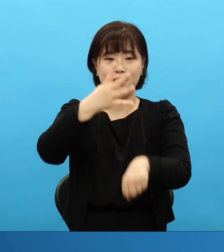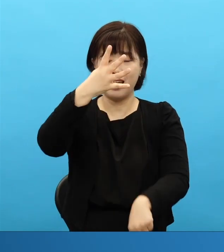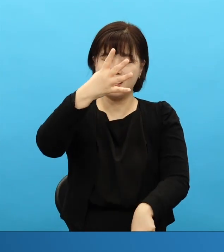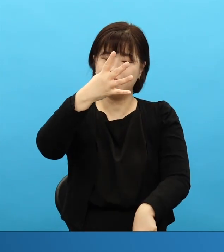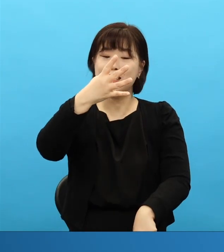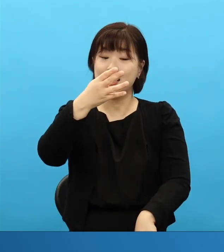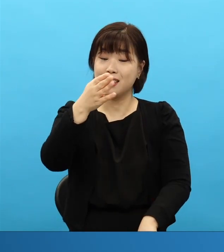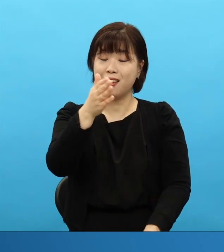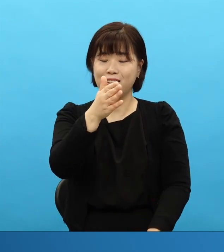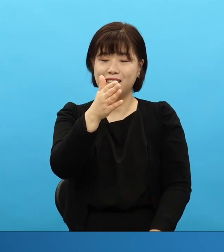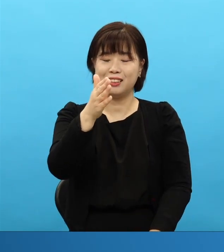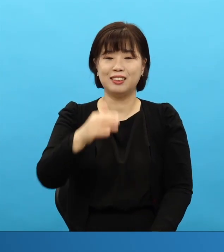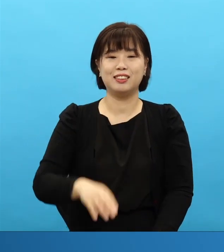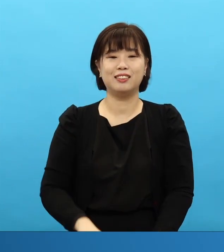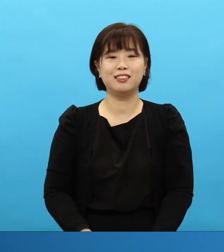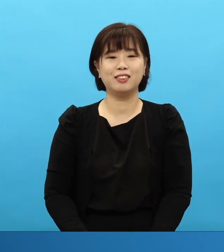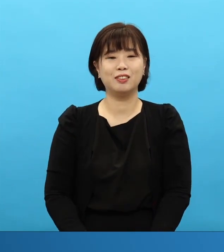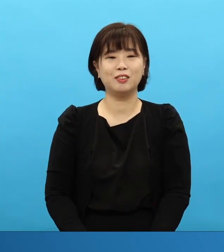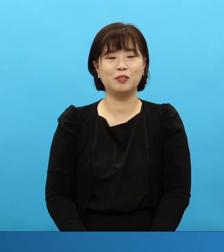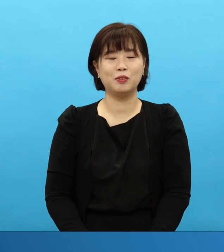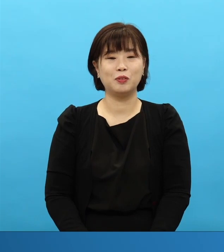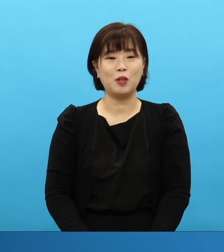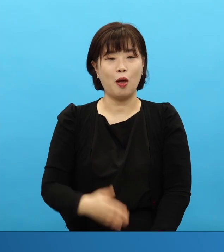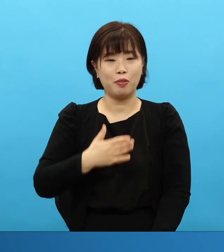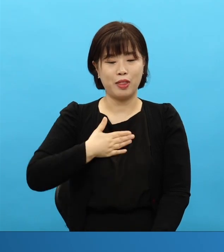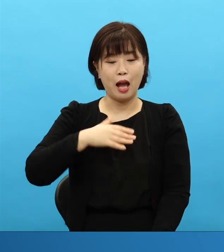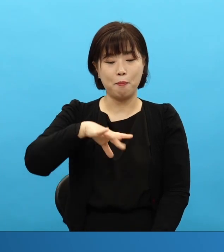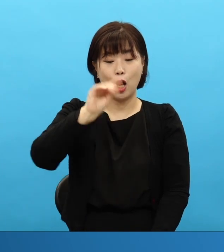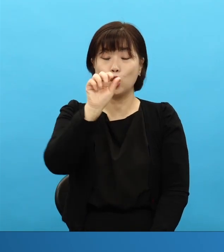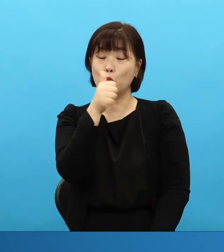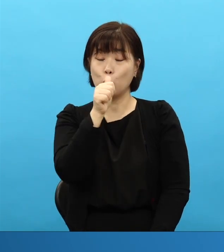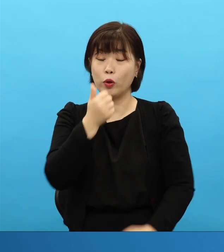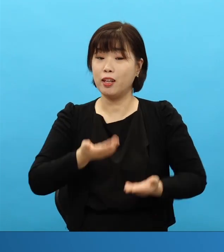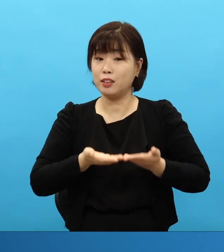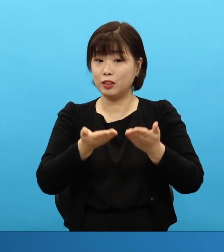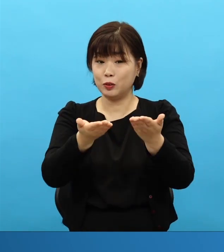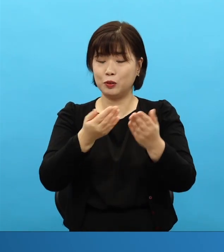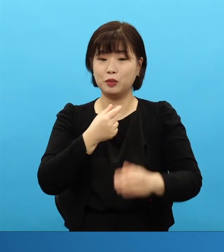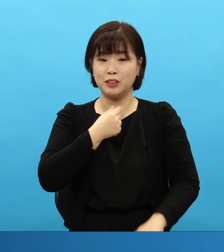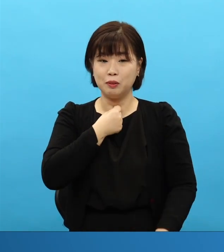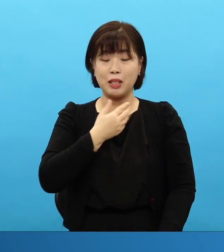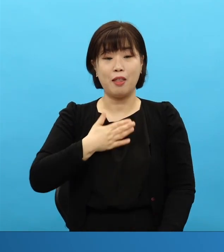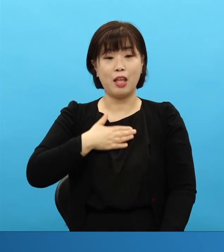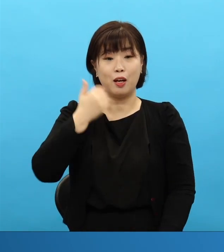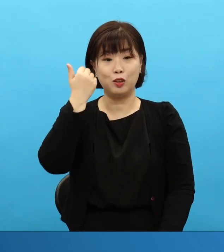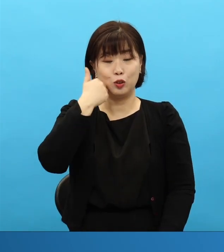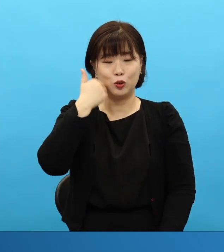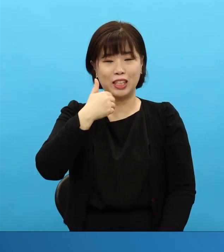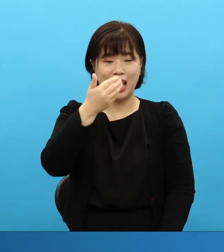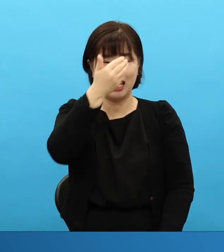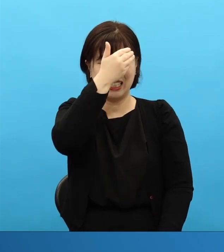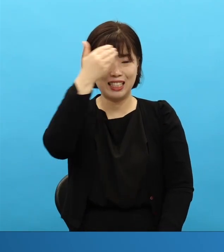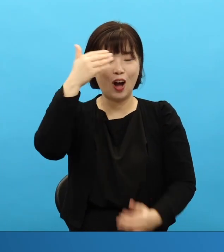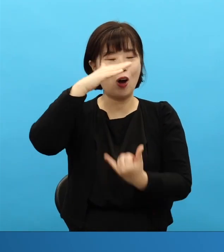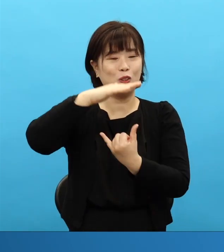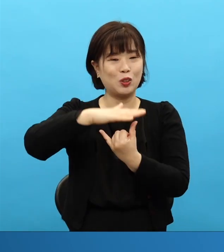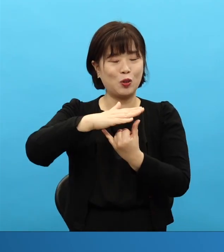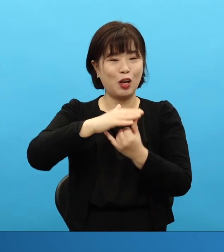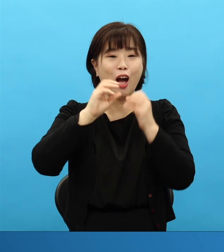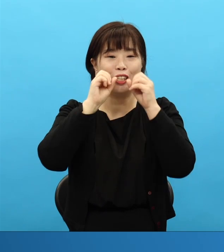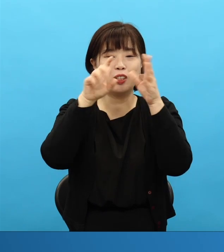10분을 넘어가고 있고요. 일단 먼저 제 소개를 드리면, 저는 청소년 전도신학원